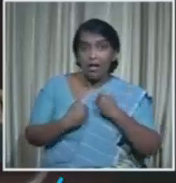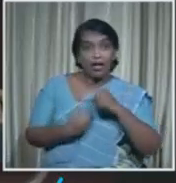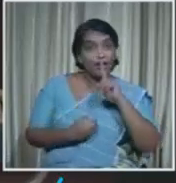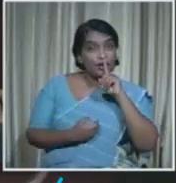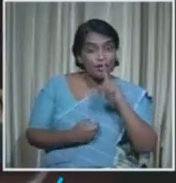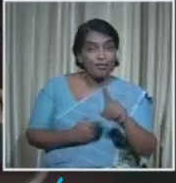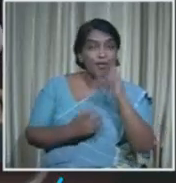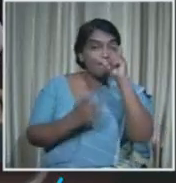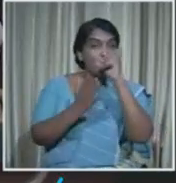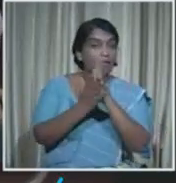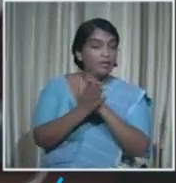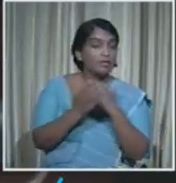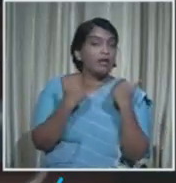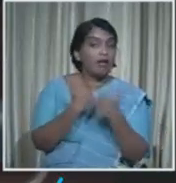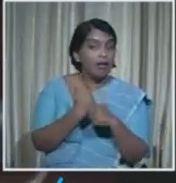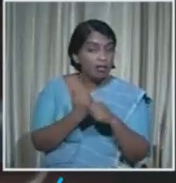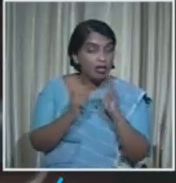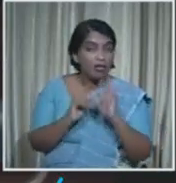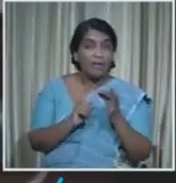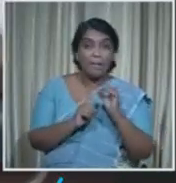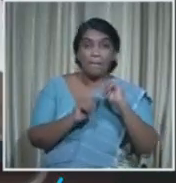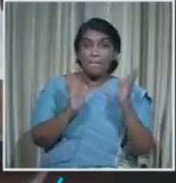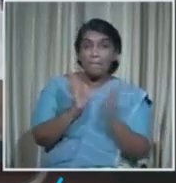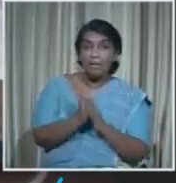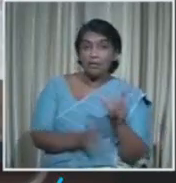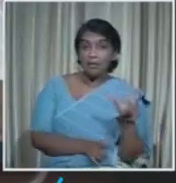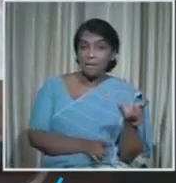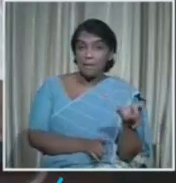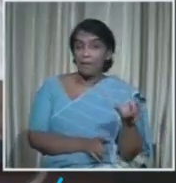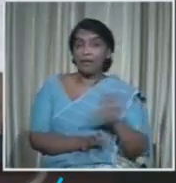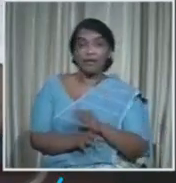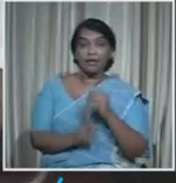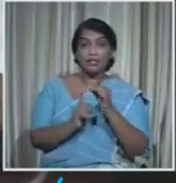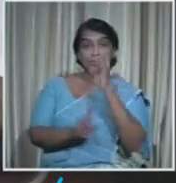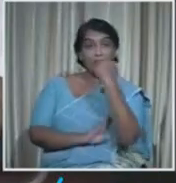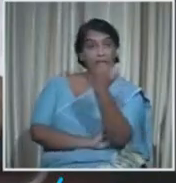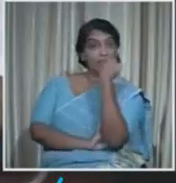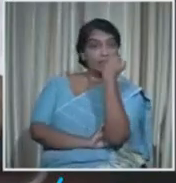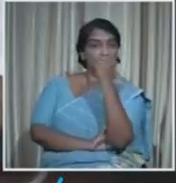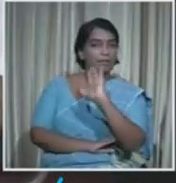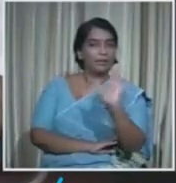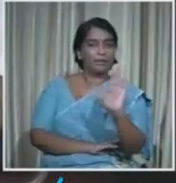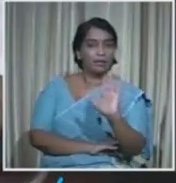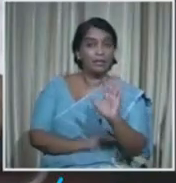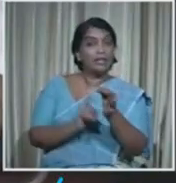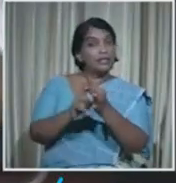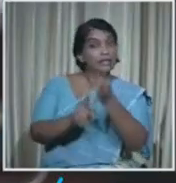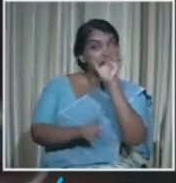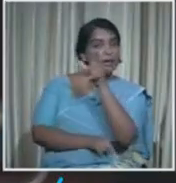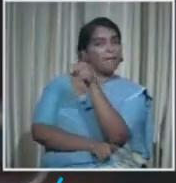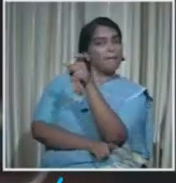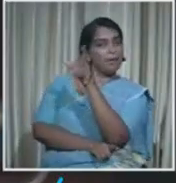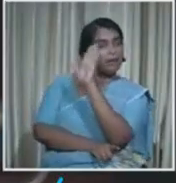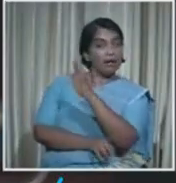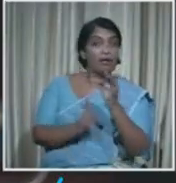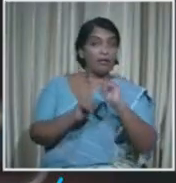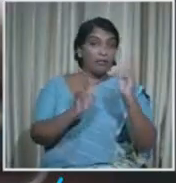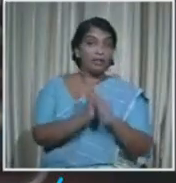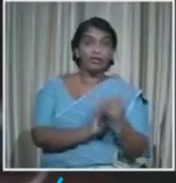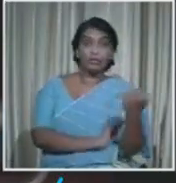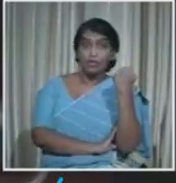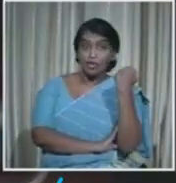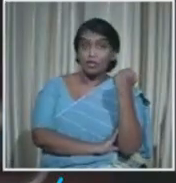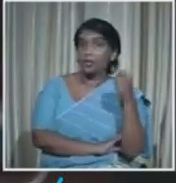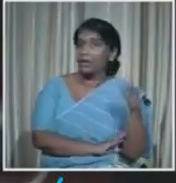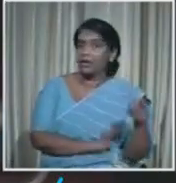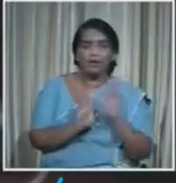ව්‍යවස්ථා හදන්න ඕන අගමැති පඹය කරලා ජනාධිපති ශක්තිමත් කරන්න නෙවෙයි ජනාධිපති පඹය කරලා අගමැති ශක්තිමත් කරන්න නෙවෙයි